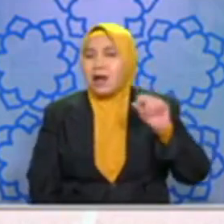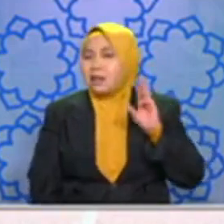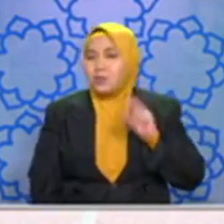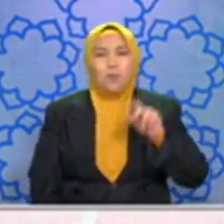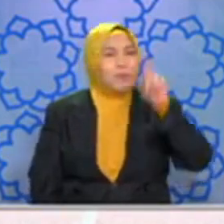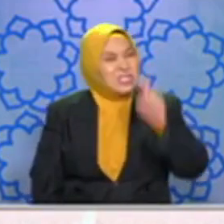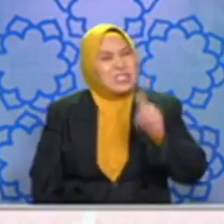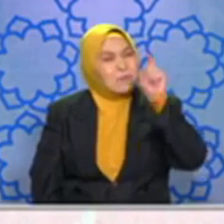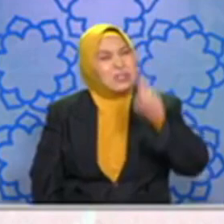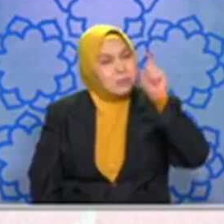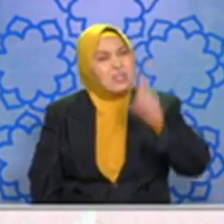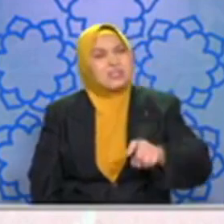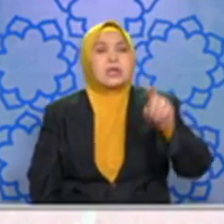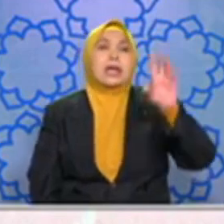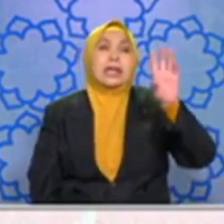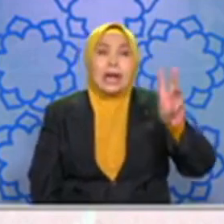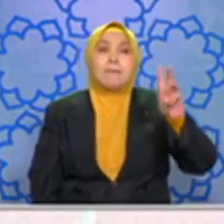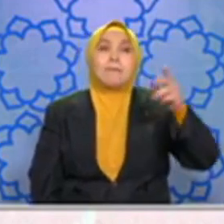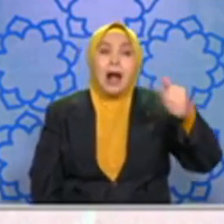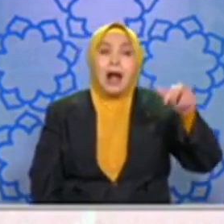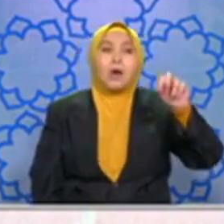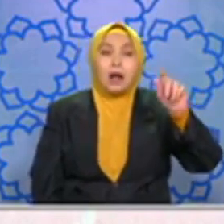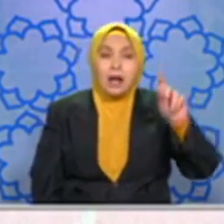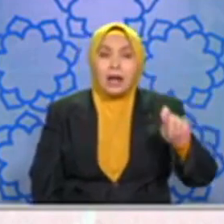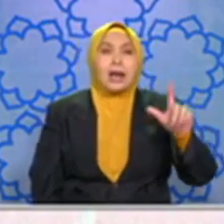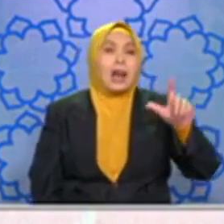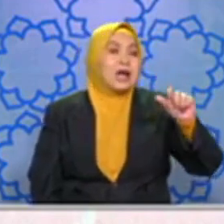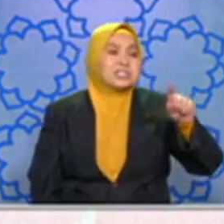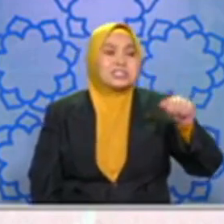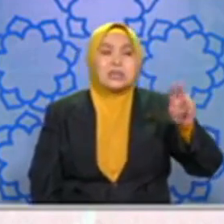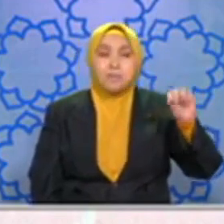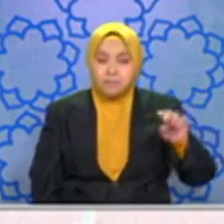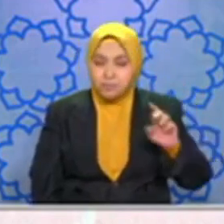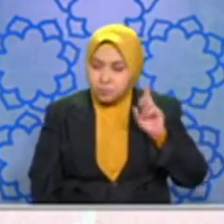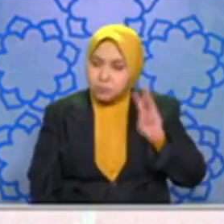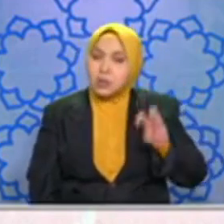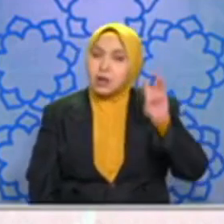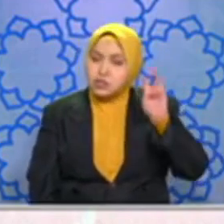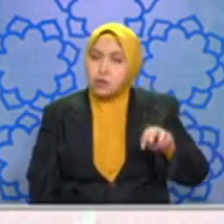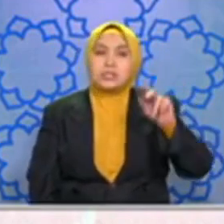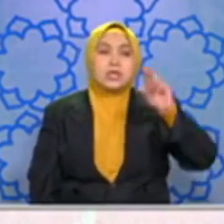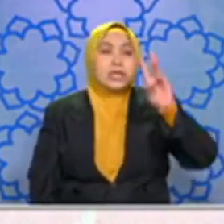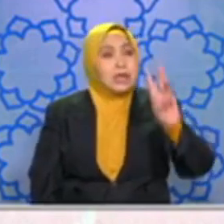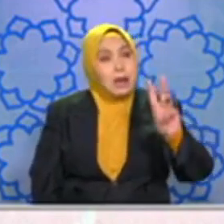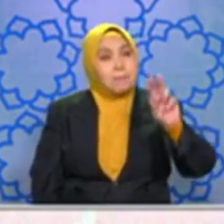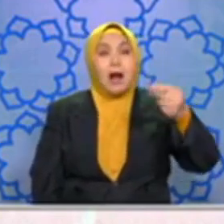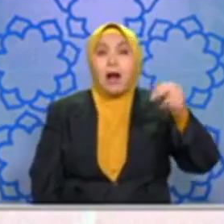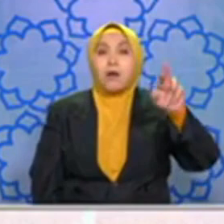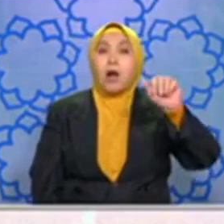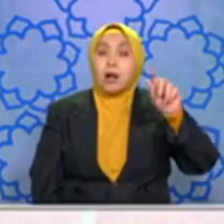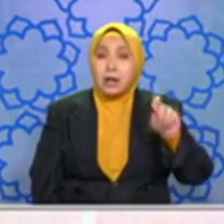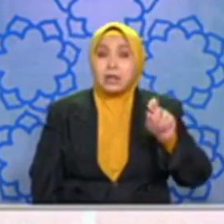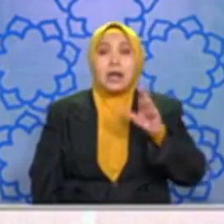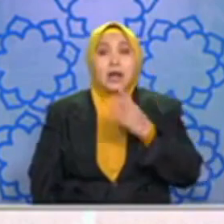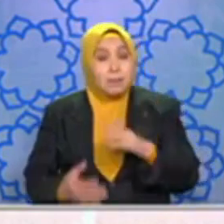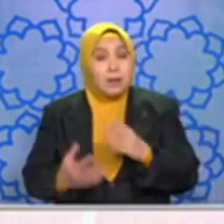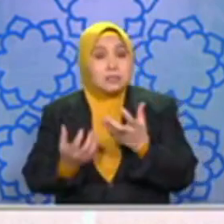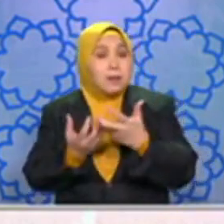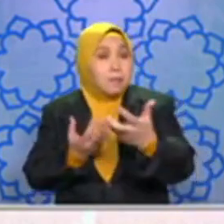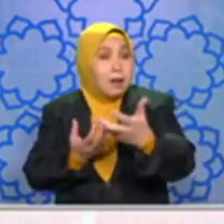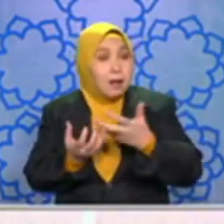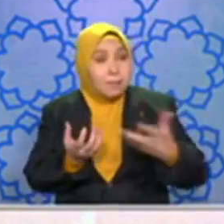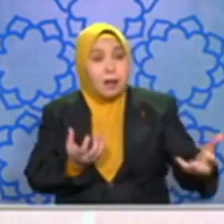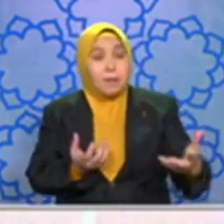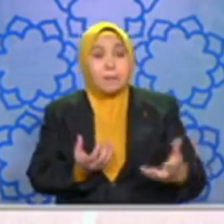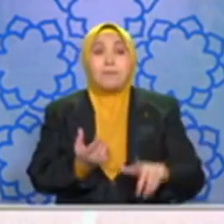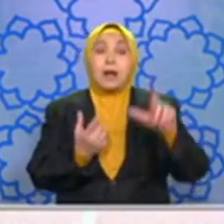mesti melazimi 6 harakat lah. Macam tak lazim je, maksud je mesti wajib 6 harakat. Kemudian pecah pada 2, kalimi